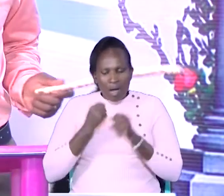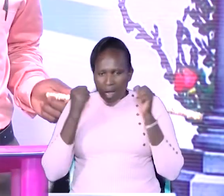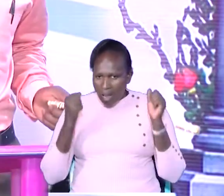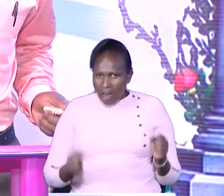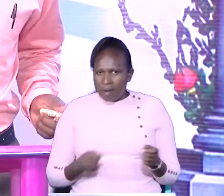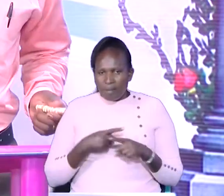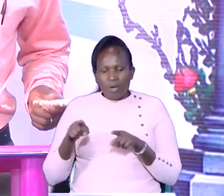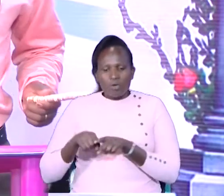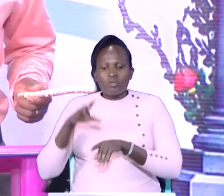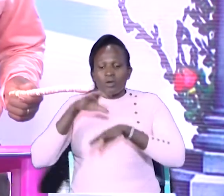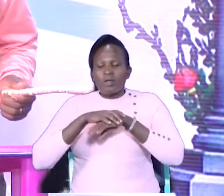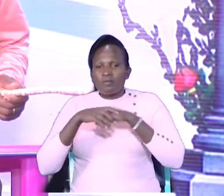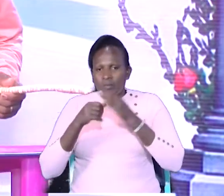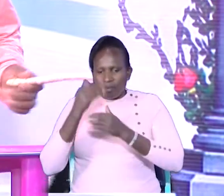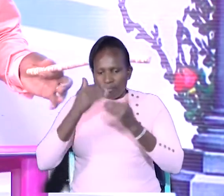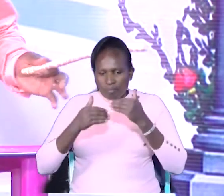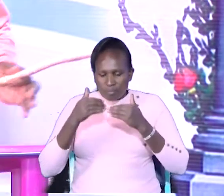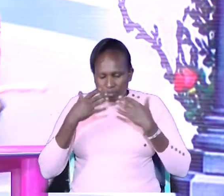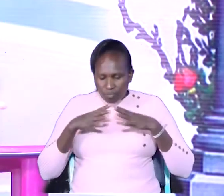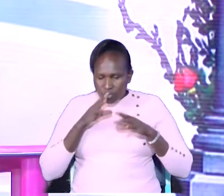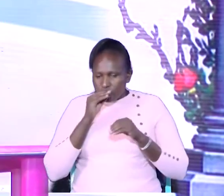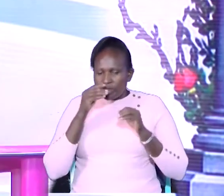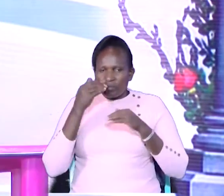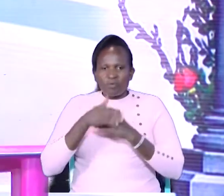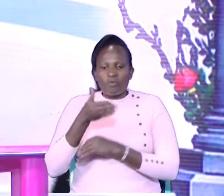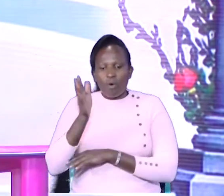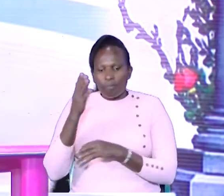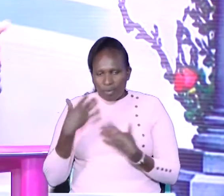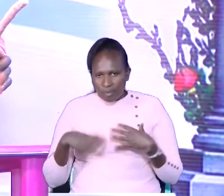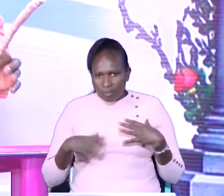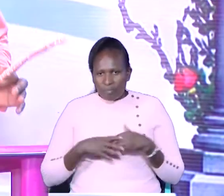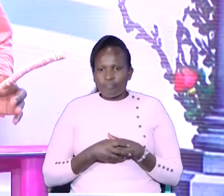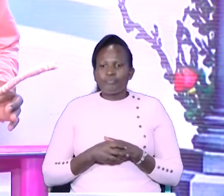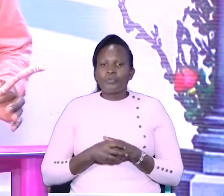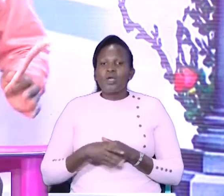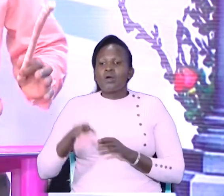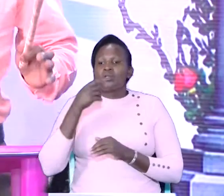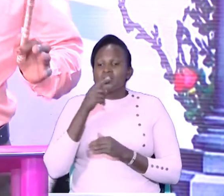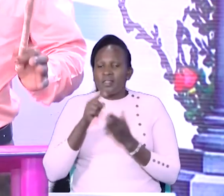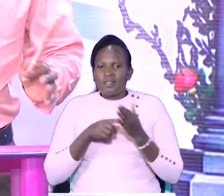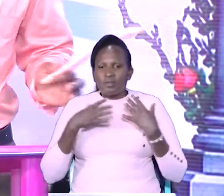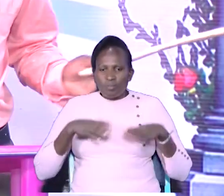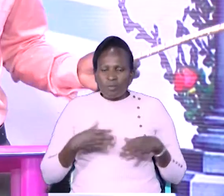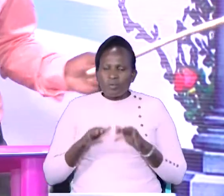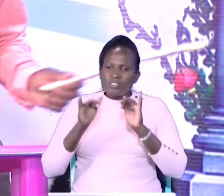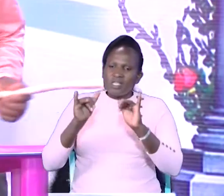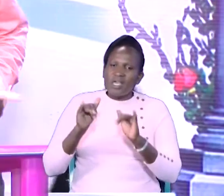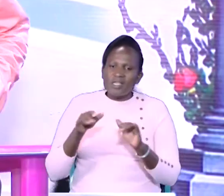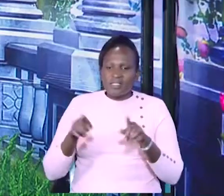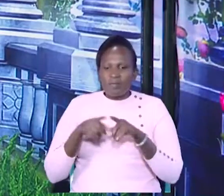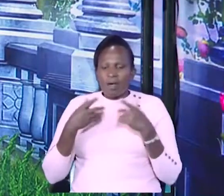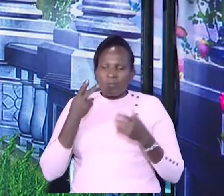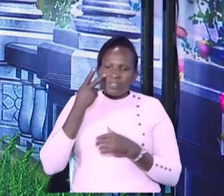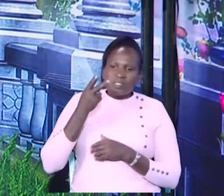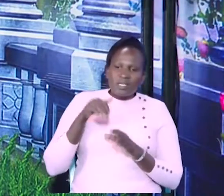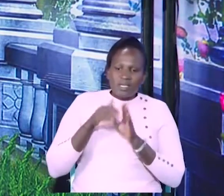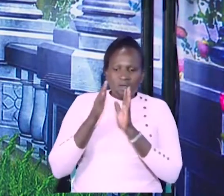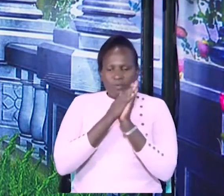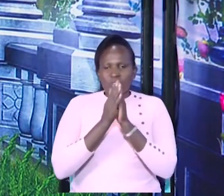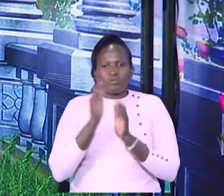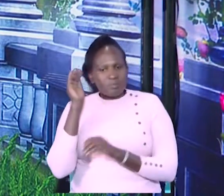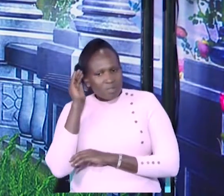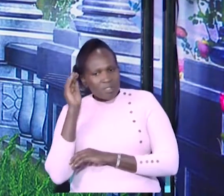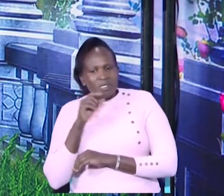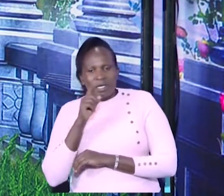alipata kibali kuongea mbele ya watu. Akawaambia Yakoba, Mungu anasema hivi. Watu walikuwa wanakaa pale kama vile tumeona in our story,